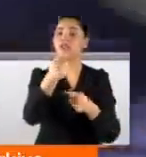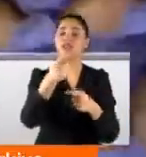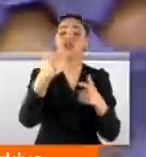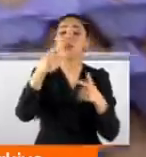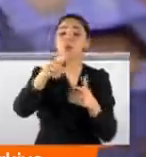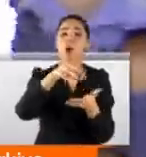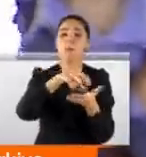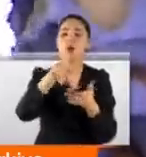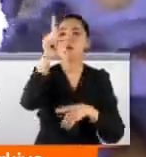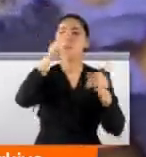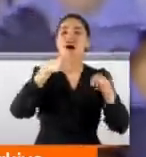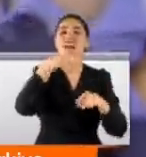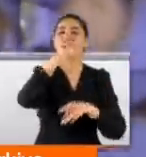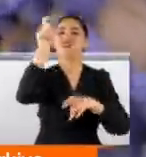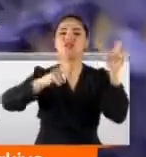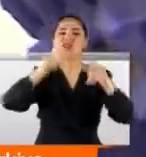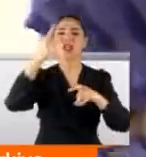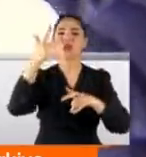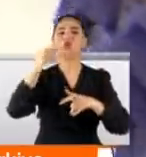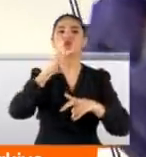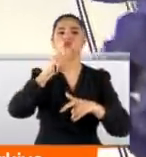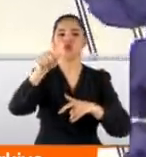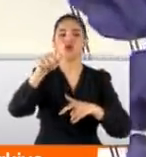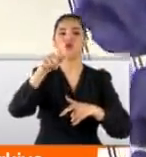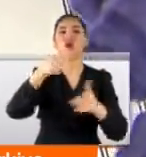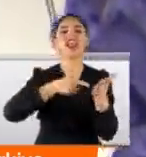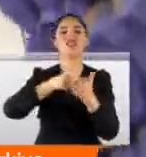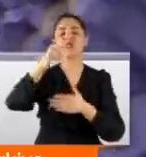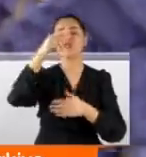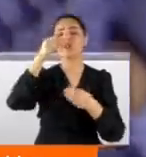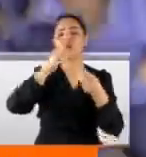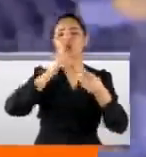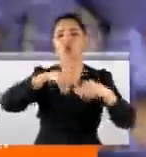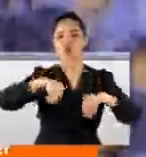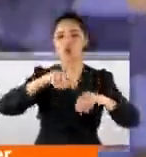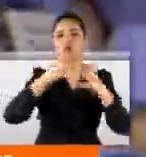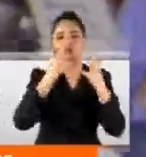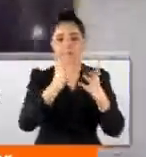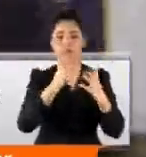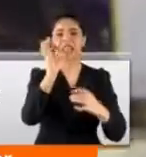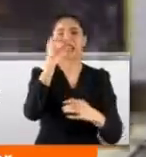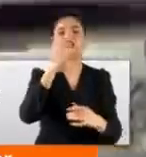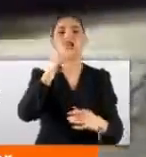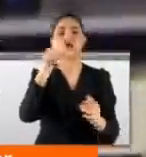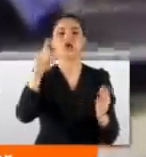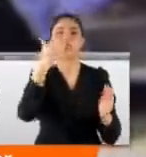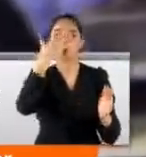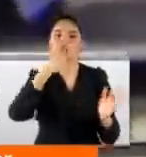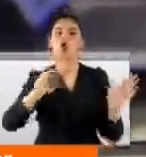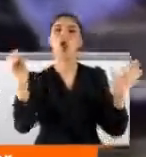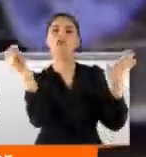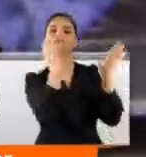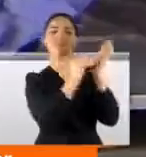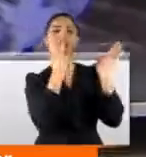da fırsatçıların normalde 3 numara olan çiftlik yumurtası yetiştirip yumurtalara 0 numara doğal